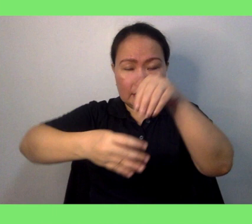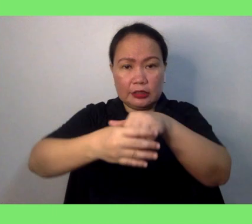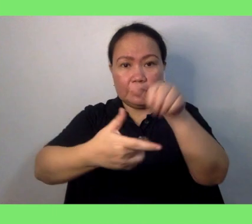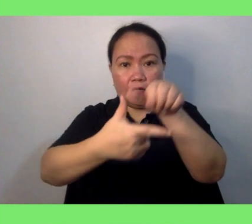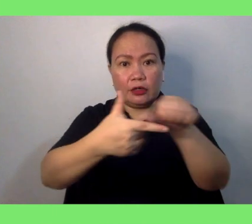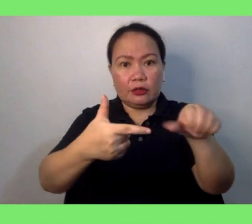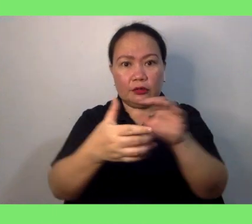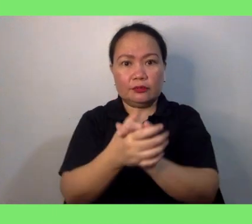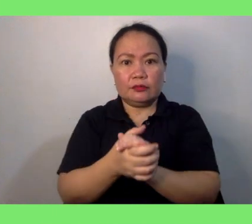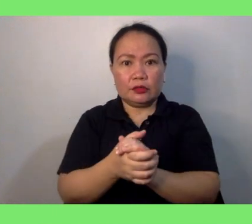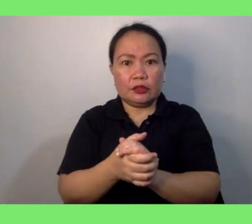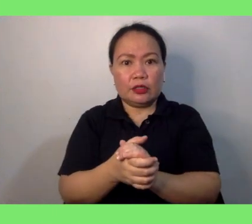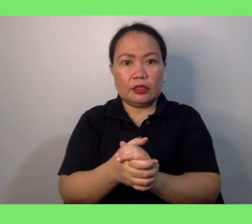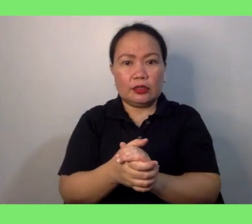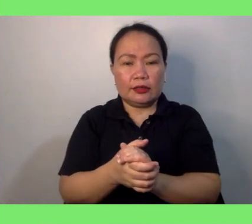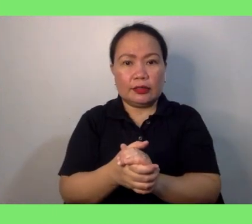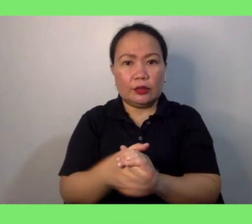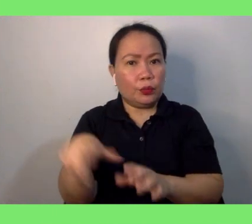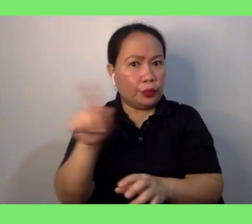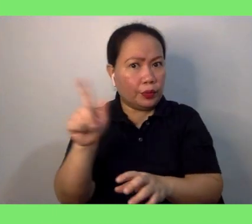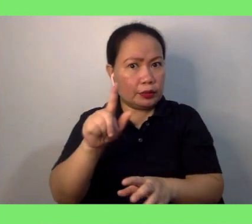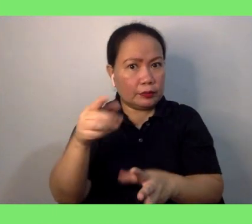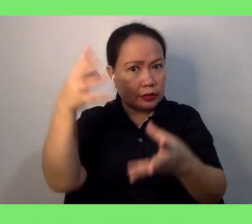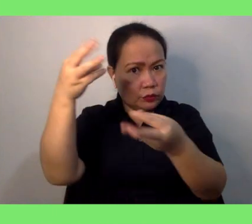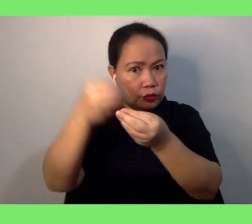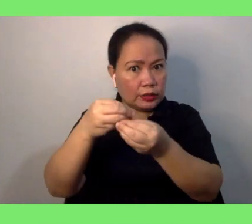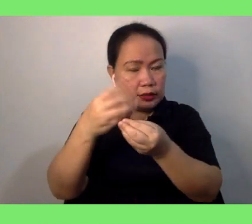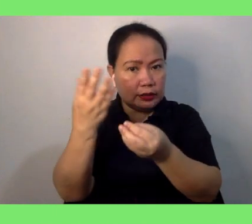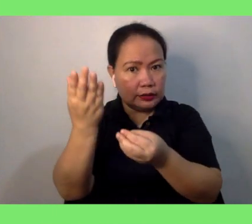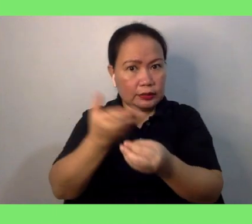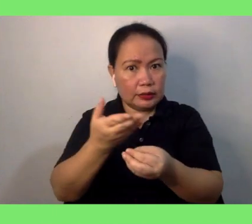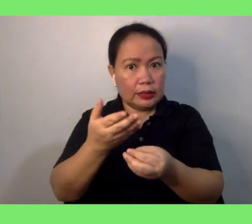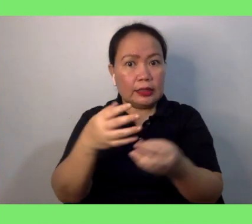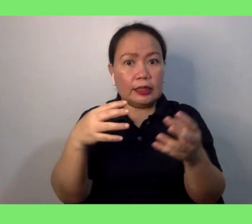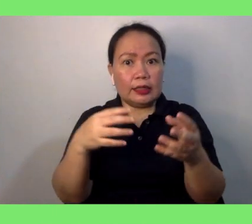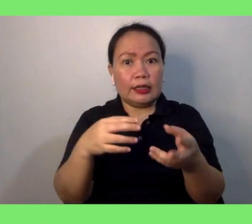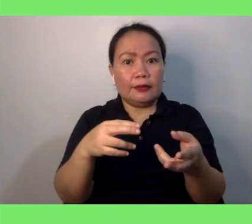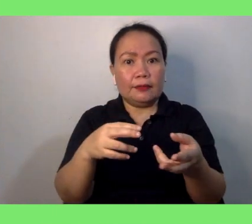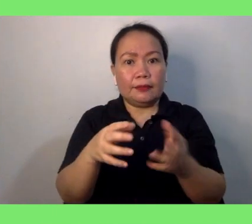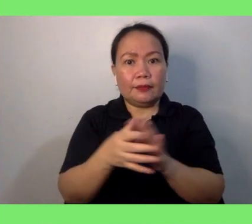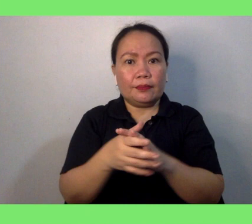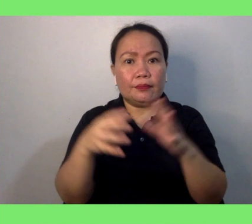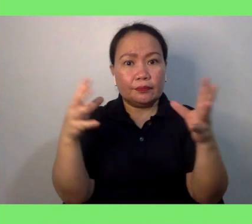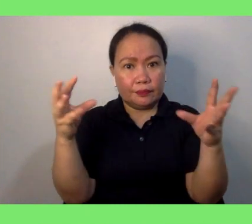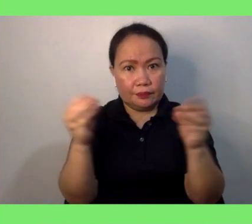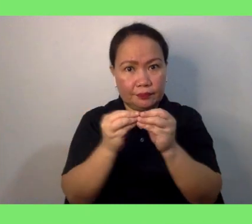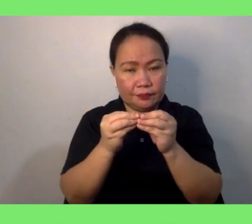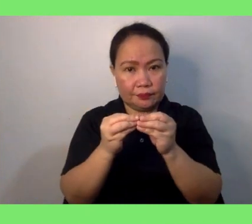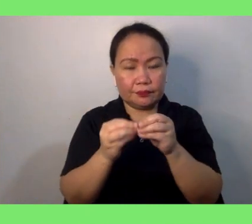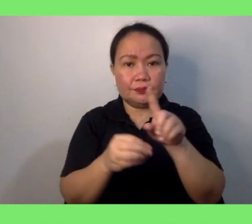total nito, i-minus mo sa 180 kasi dapat supplementary sila. So, pag inad natin